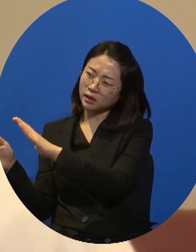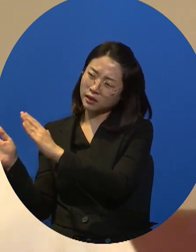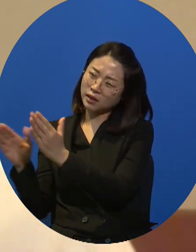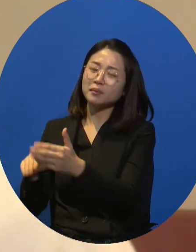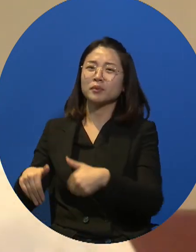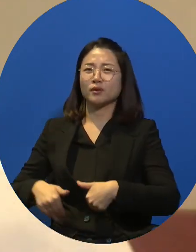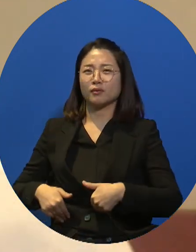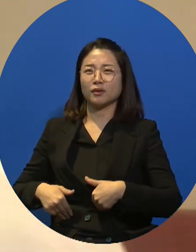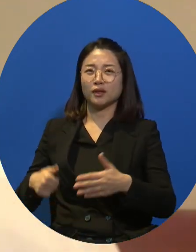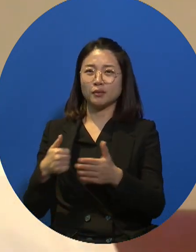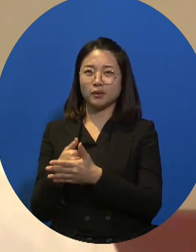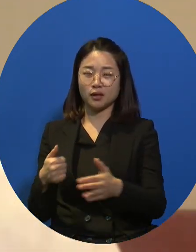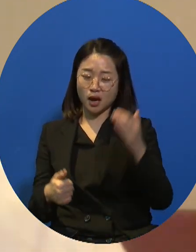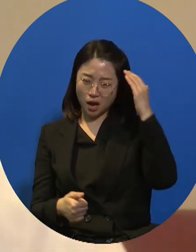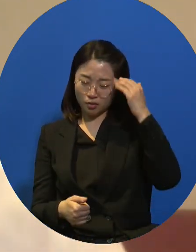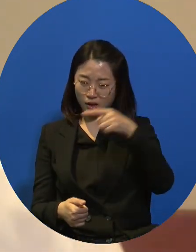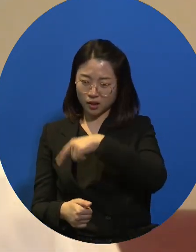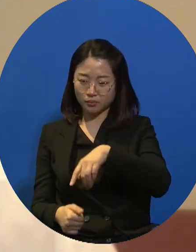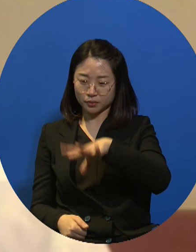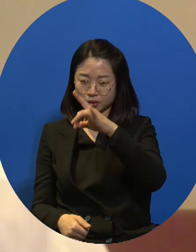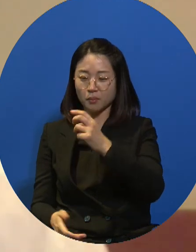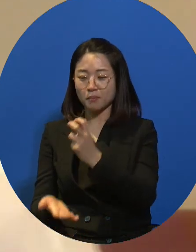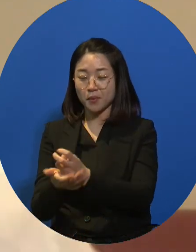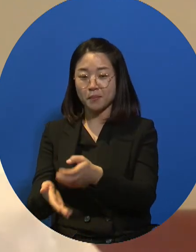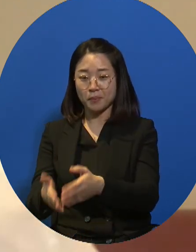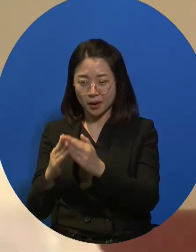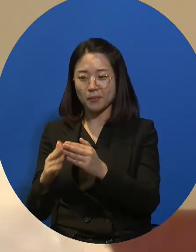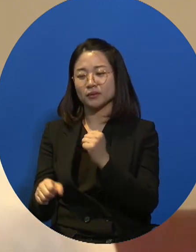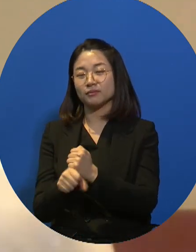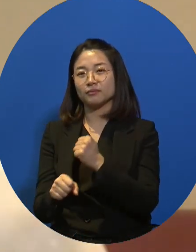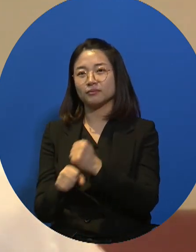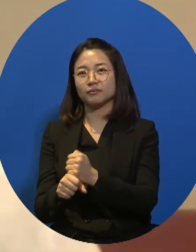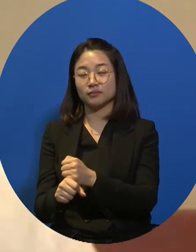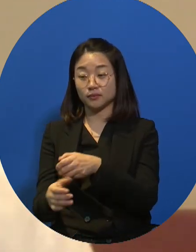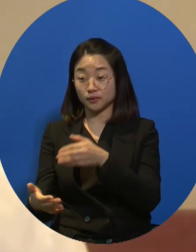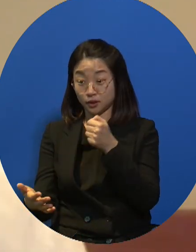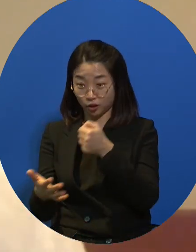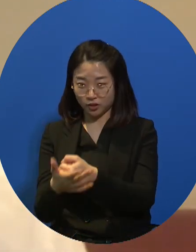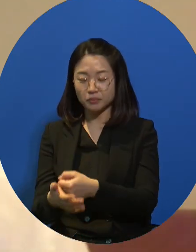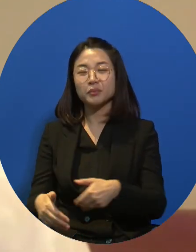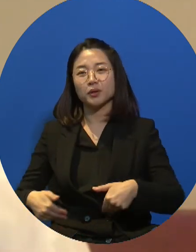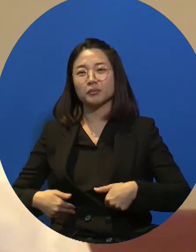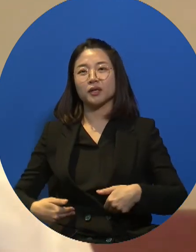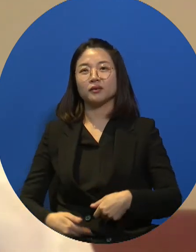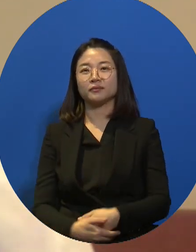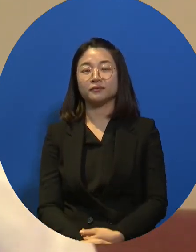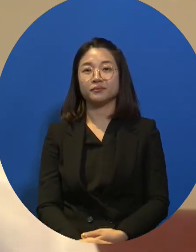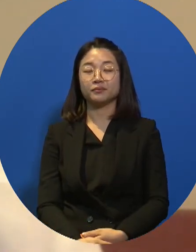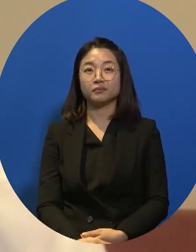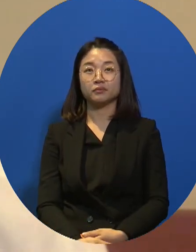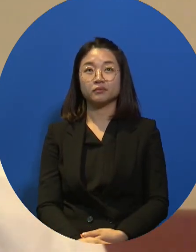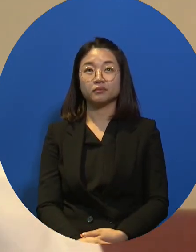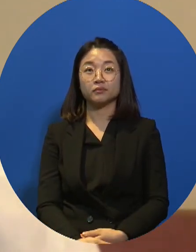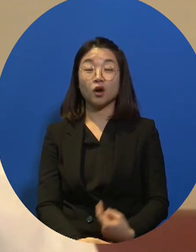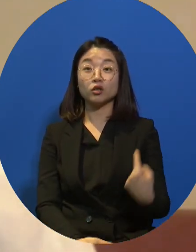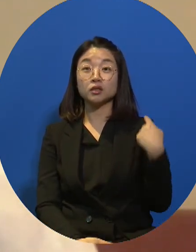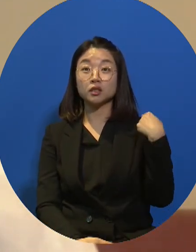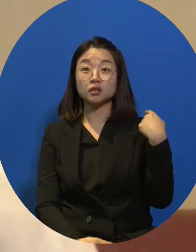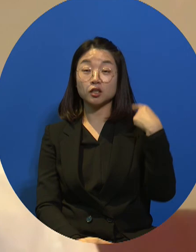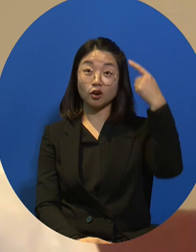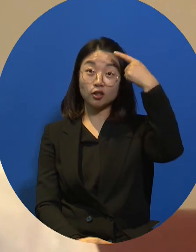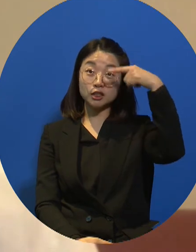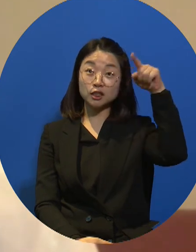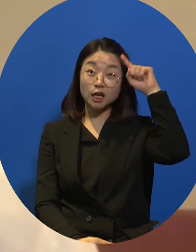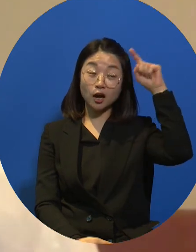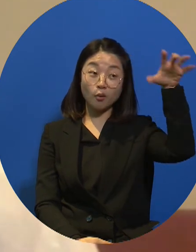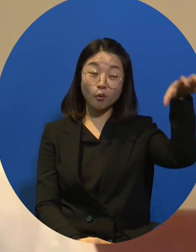있기 때문에 그곳에 가기 전까지 활용할 수 있는 제도들이 있으면 좋을 것 같습니다. 네, 어제